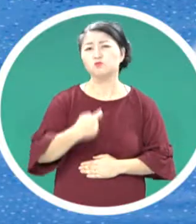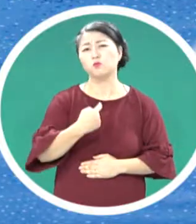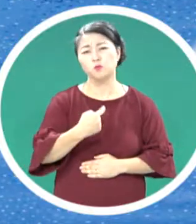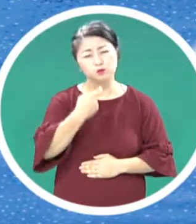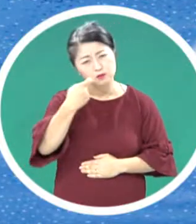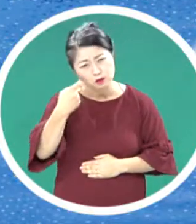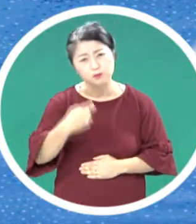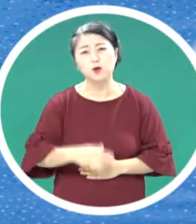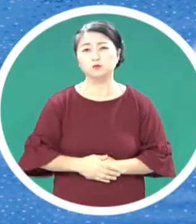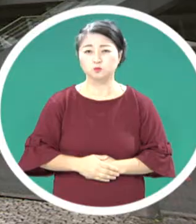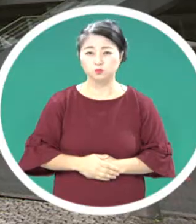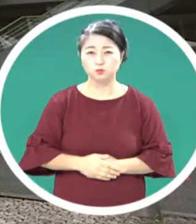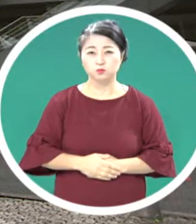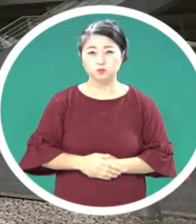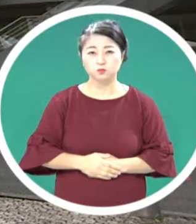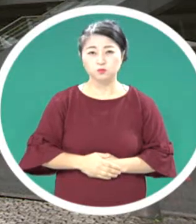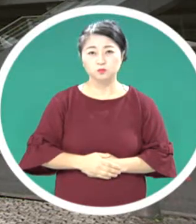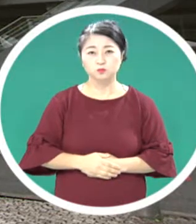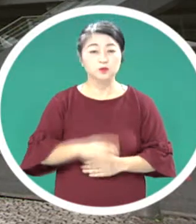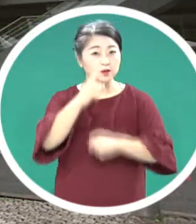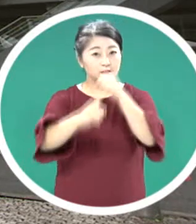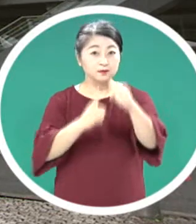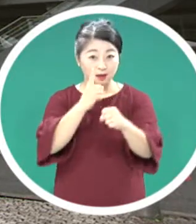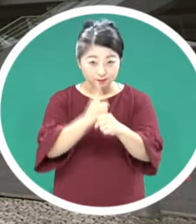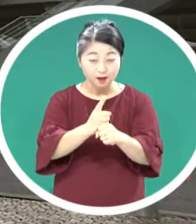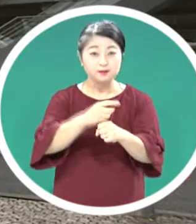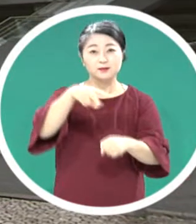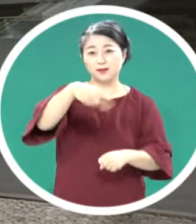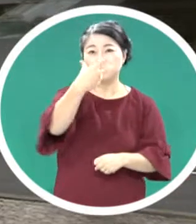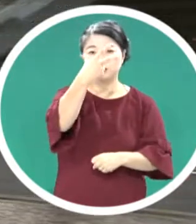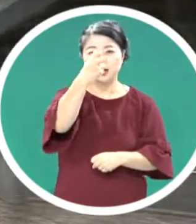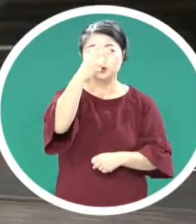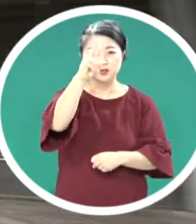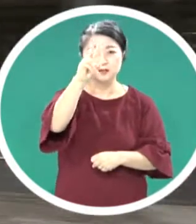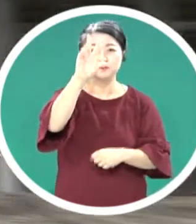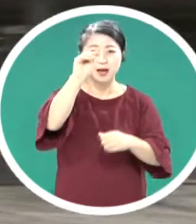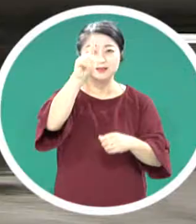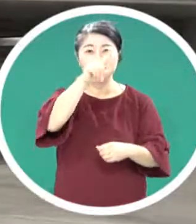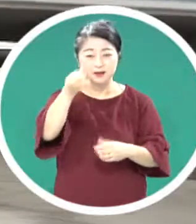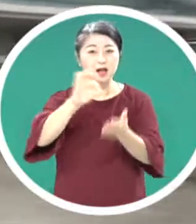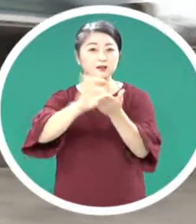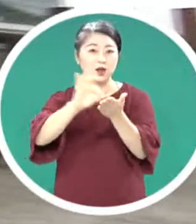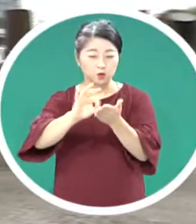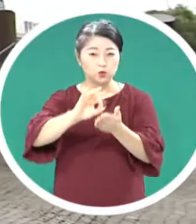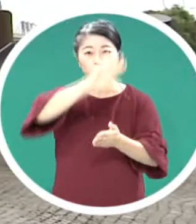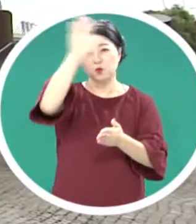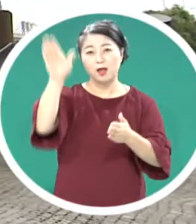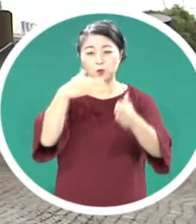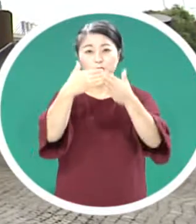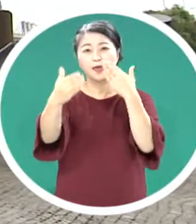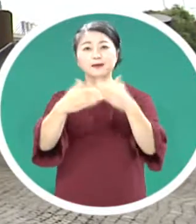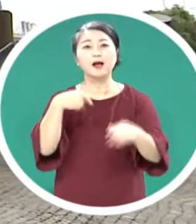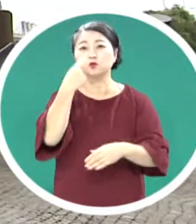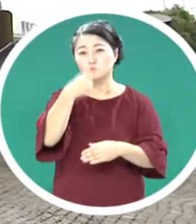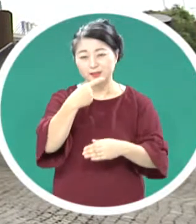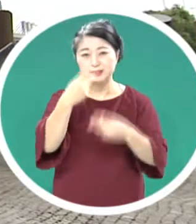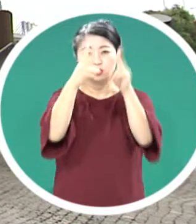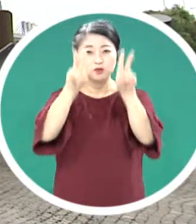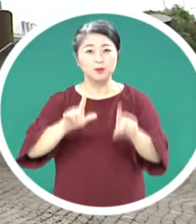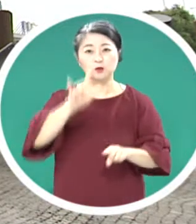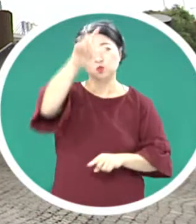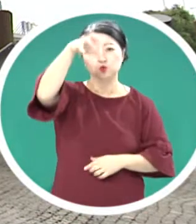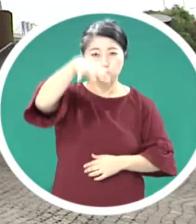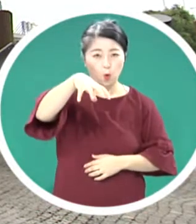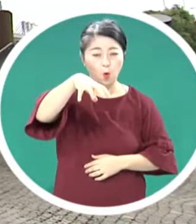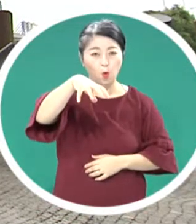気になってたんですよ。 年間およそ272万人が利用する空の玄関口